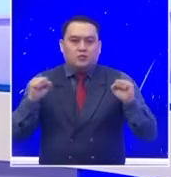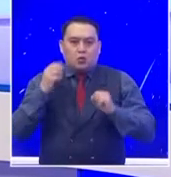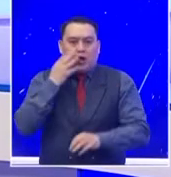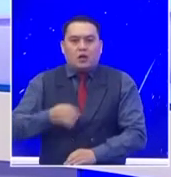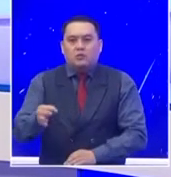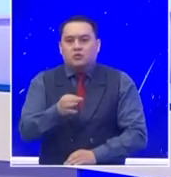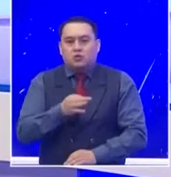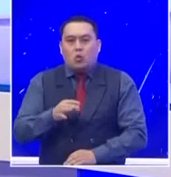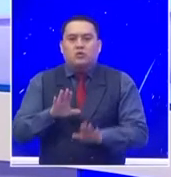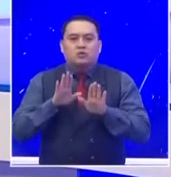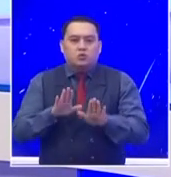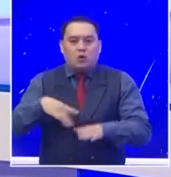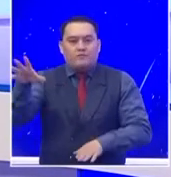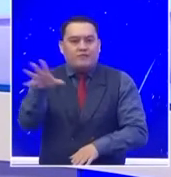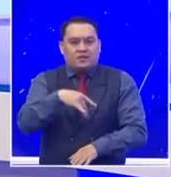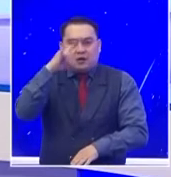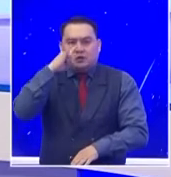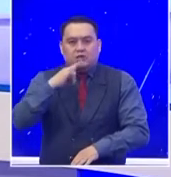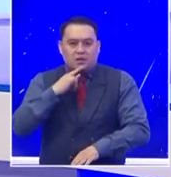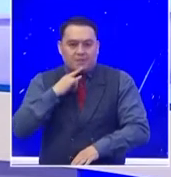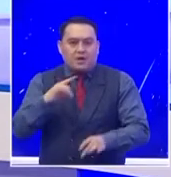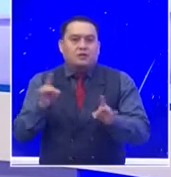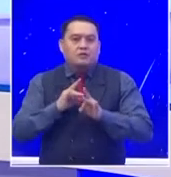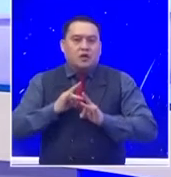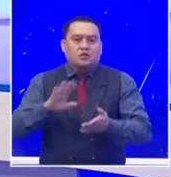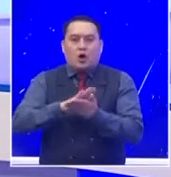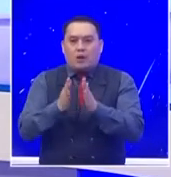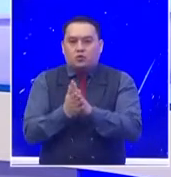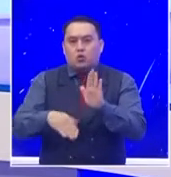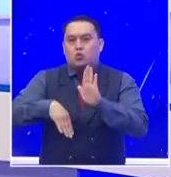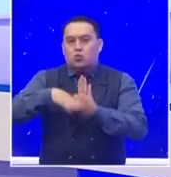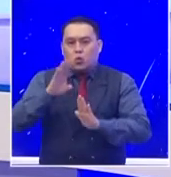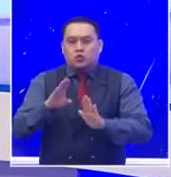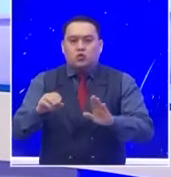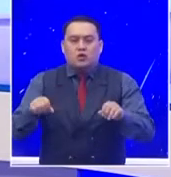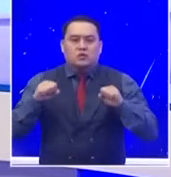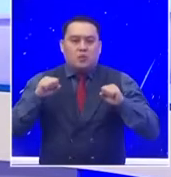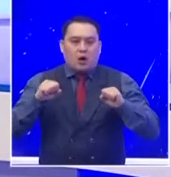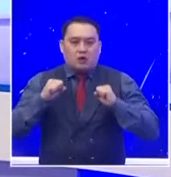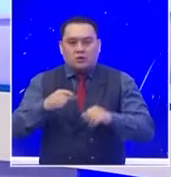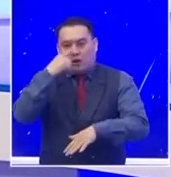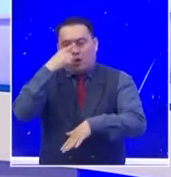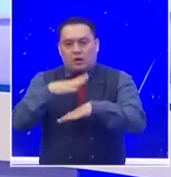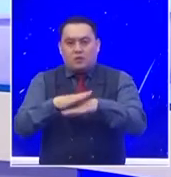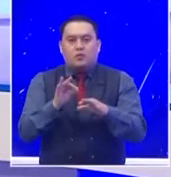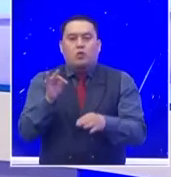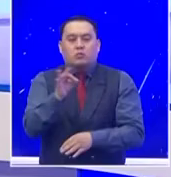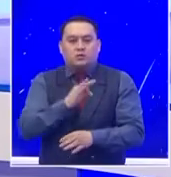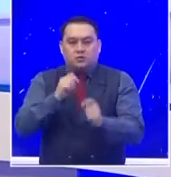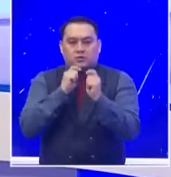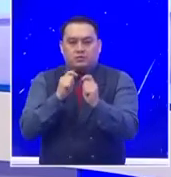не только алматинской области но и всего казахстана в торжественной обстановке лучших атлетов региона чествовал глава края amman aqaba